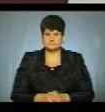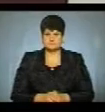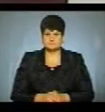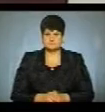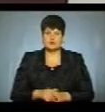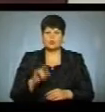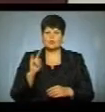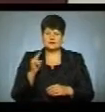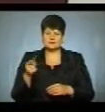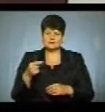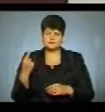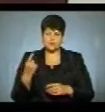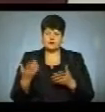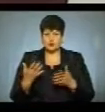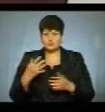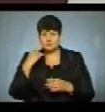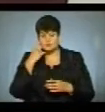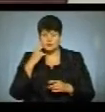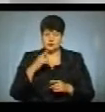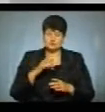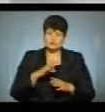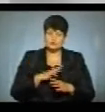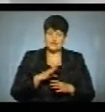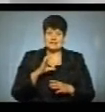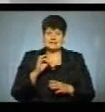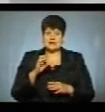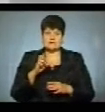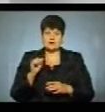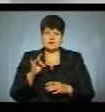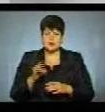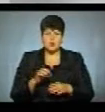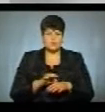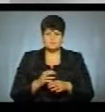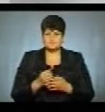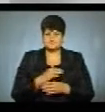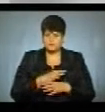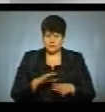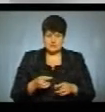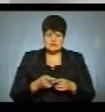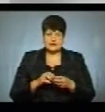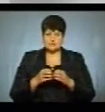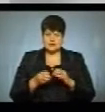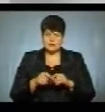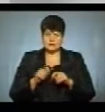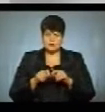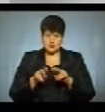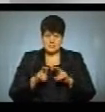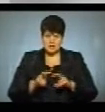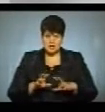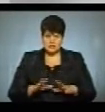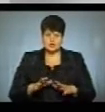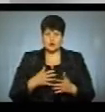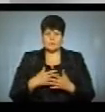У дитини з Тернопільщини, в якої підозрювали сибірку, хвороби не виявили. Такі результати досліджень Центру громадського